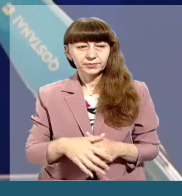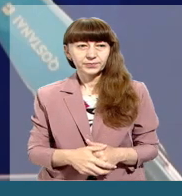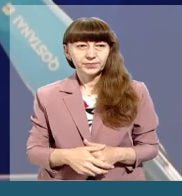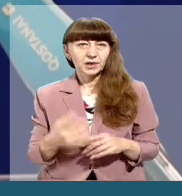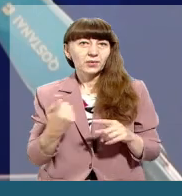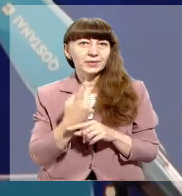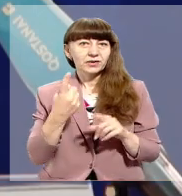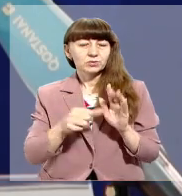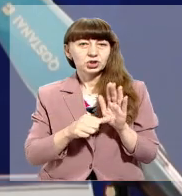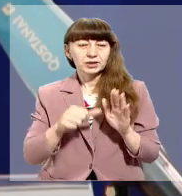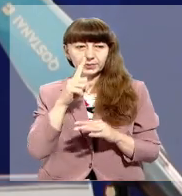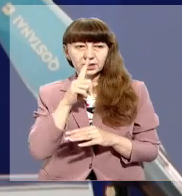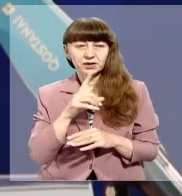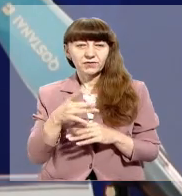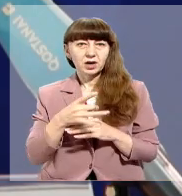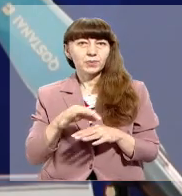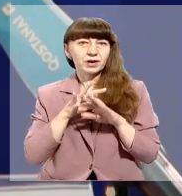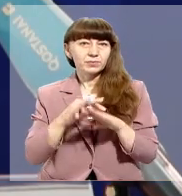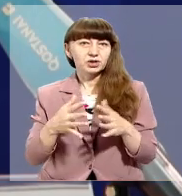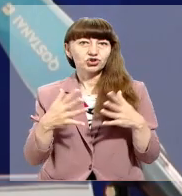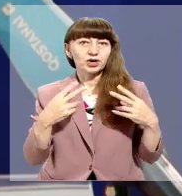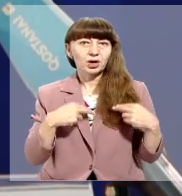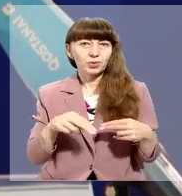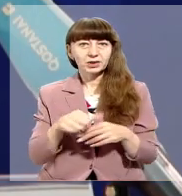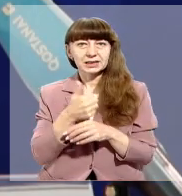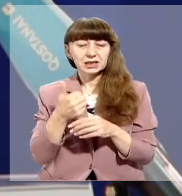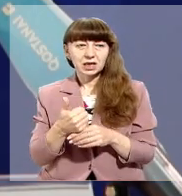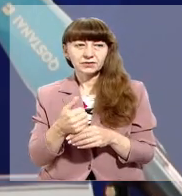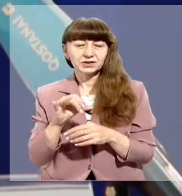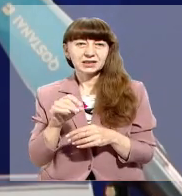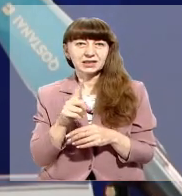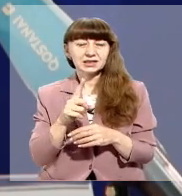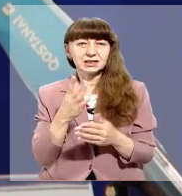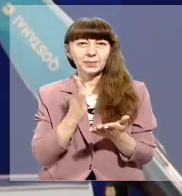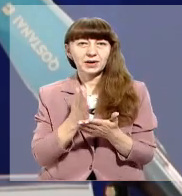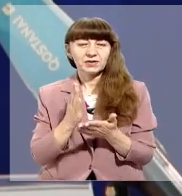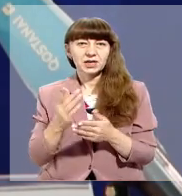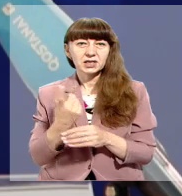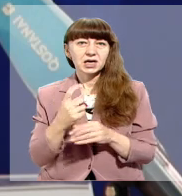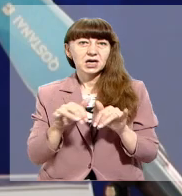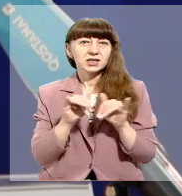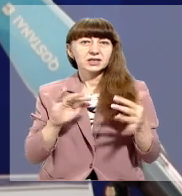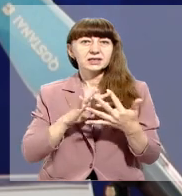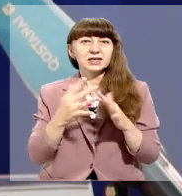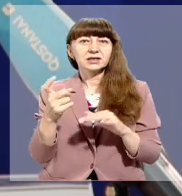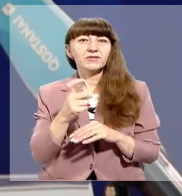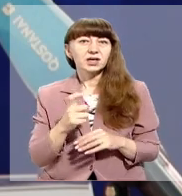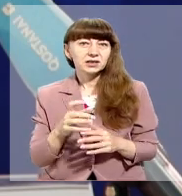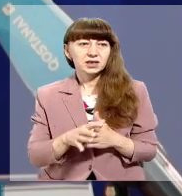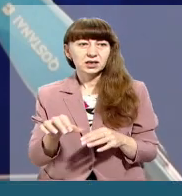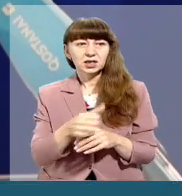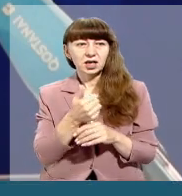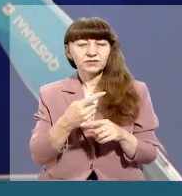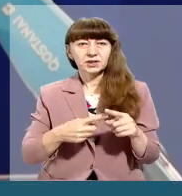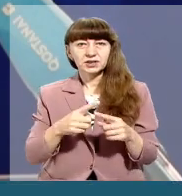В первом полугодии в районе проведена большая работа. Одна из главных и основных направлений для нас – это развитие сельского хозяйства.